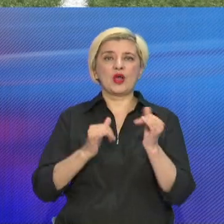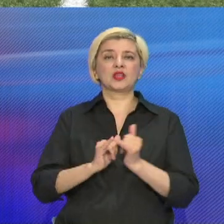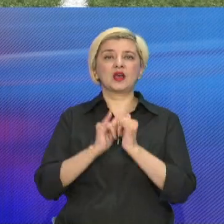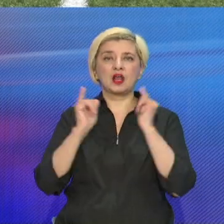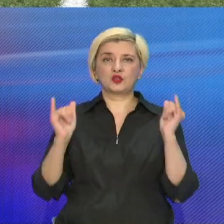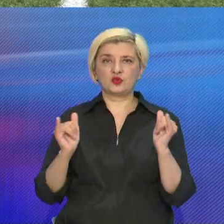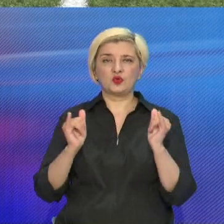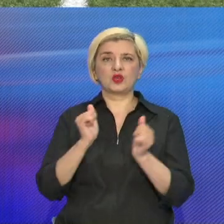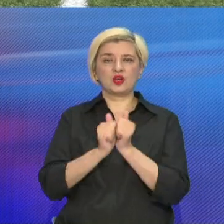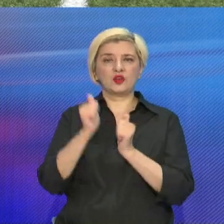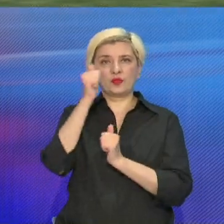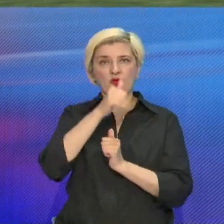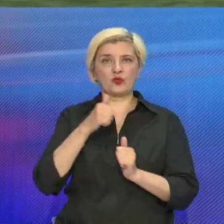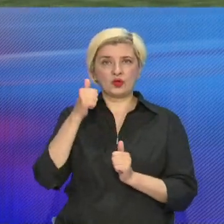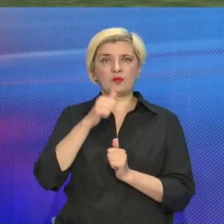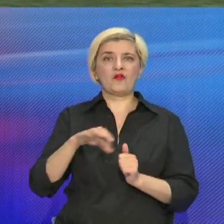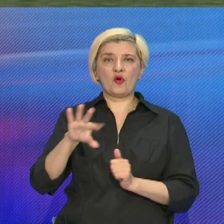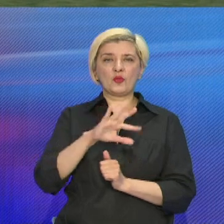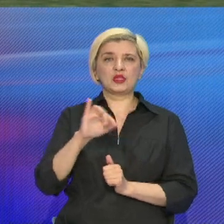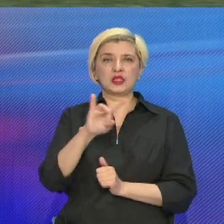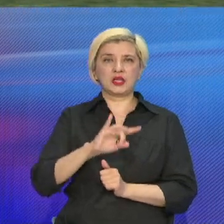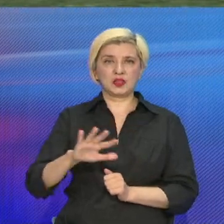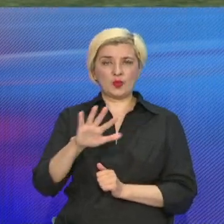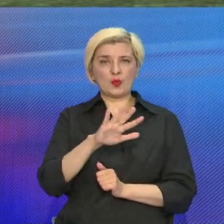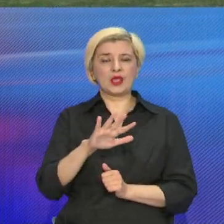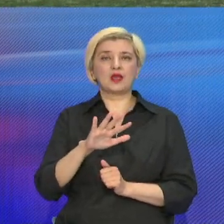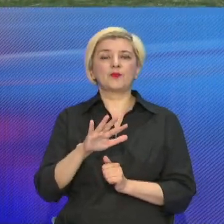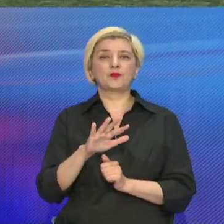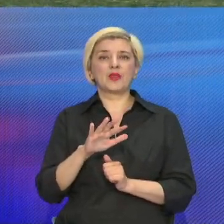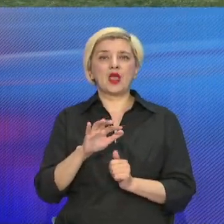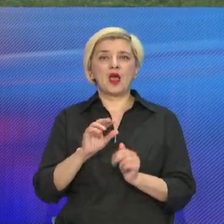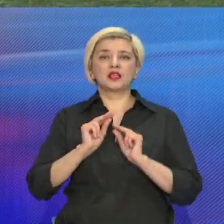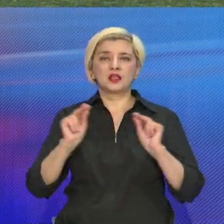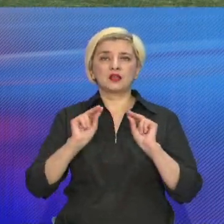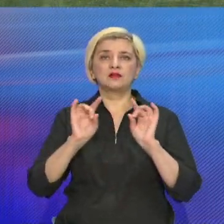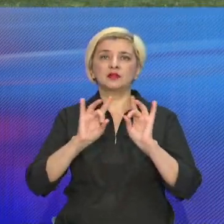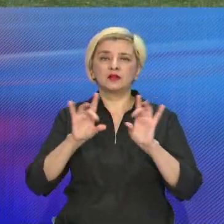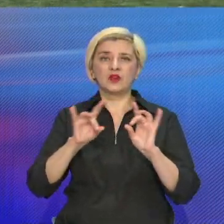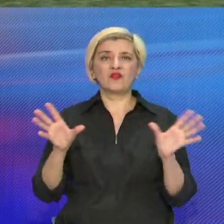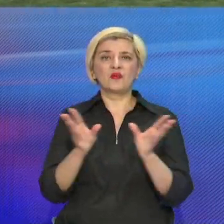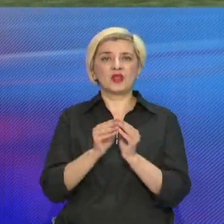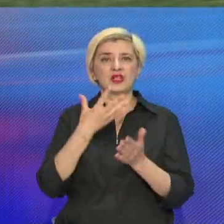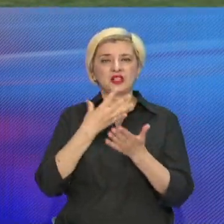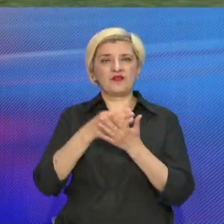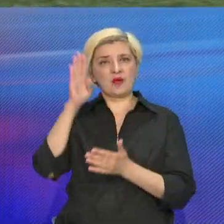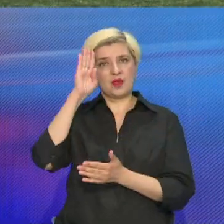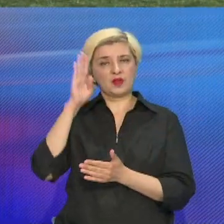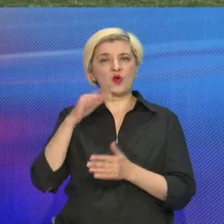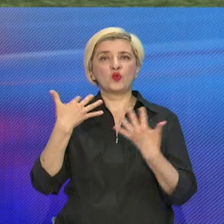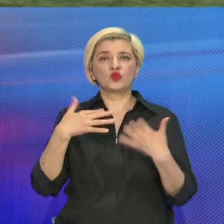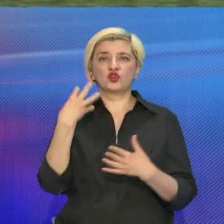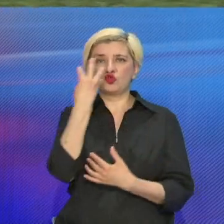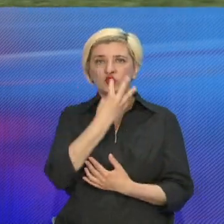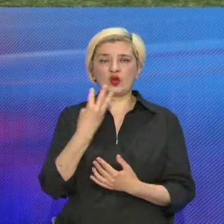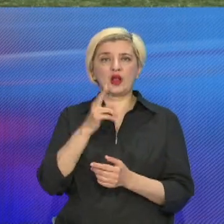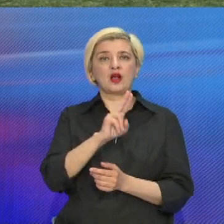и у нас в области, ну и в республике. А кроме того, тренер поделился, что разом со своими юнаками он уже 4 года. Для некоторых это